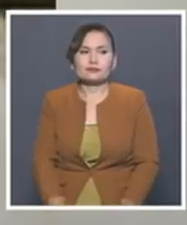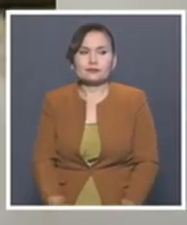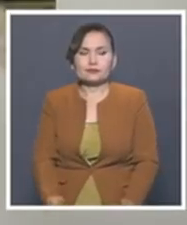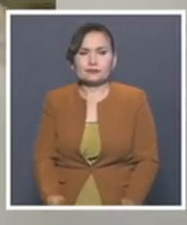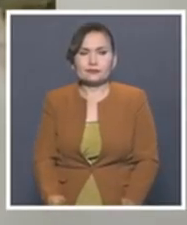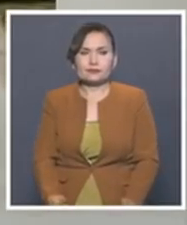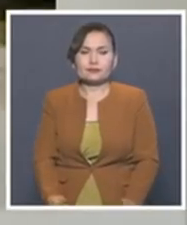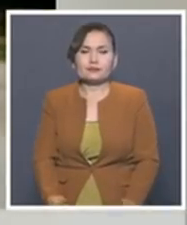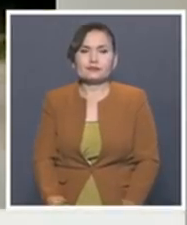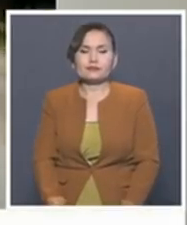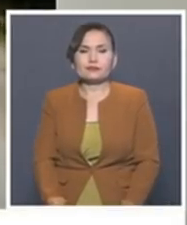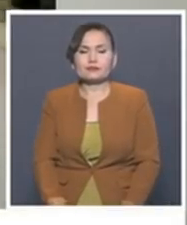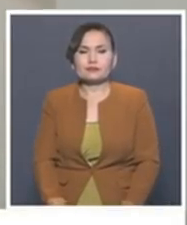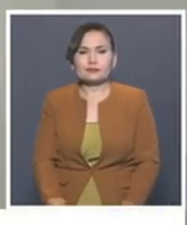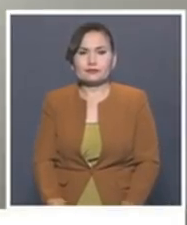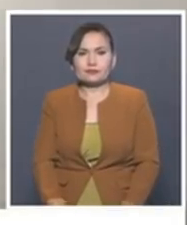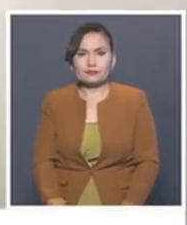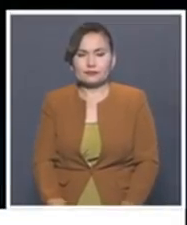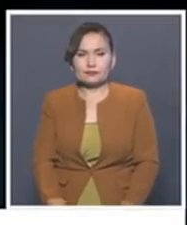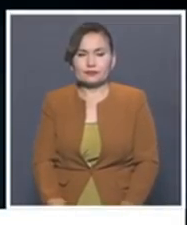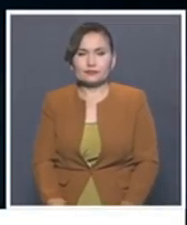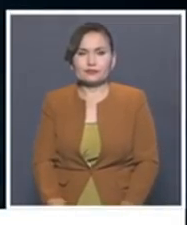Газ горит.